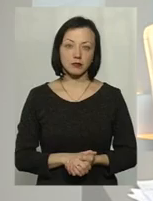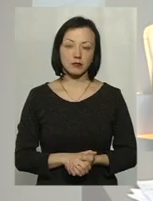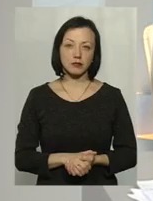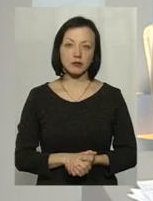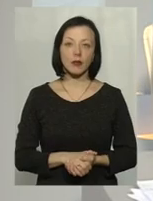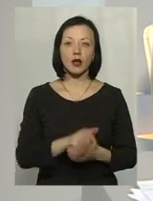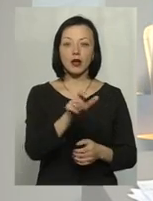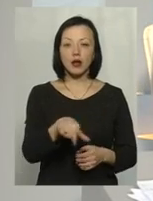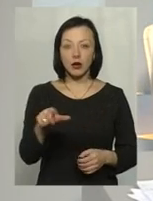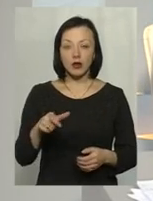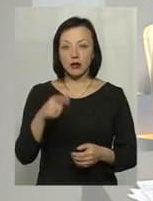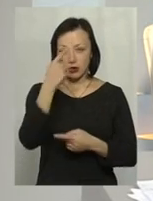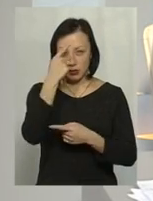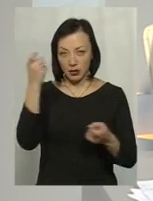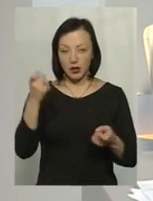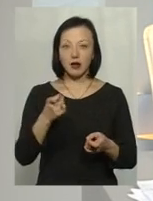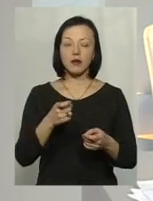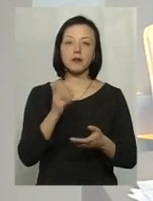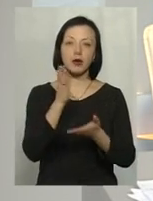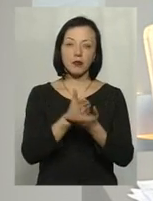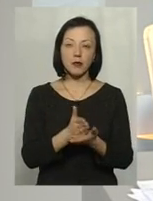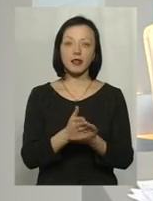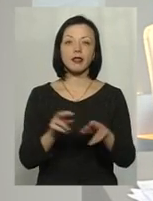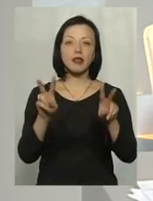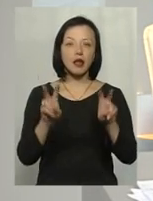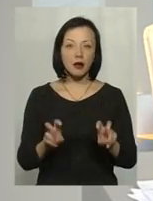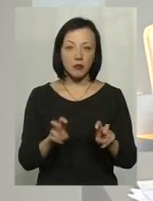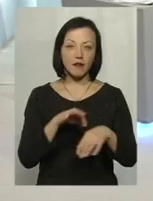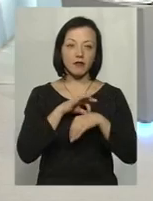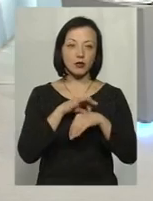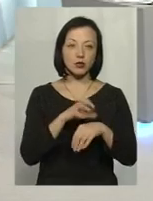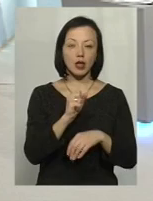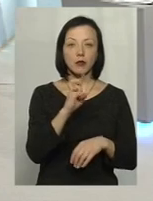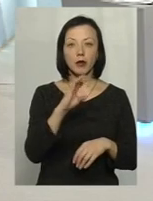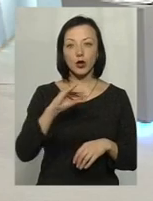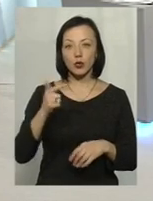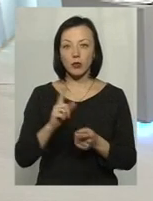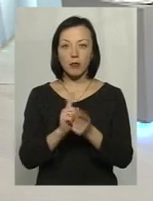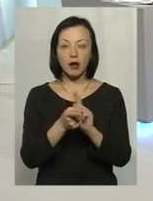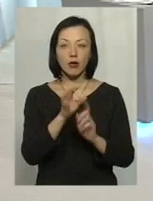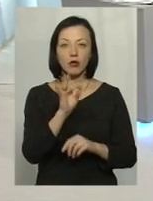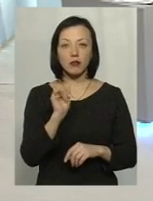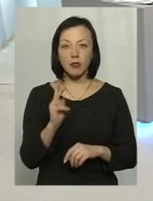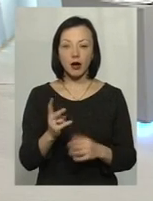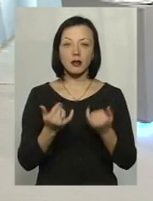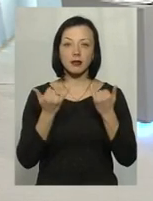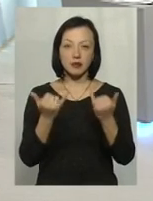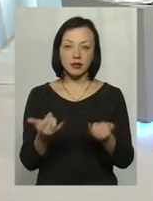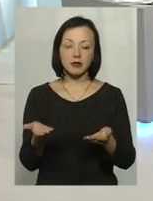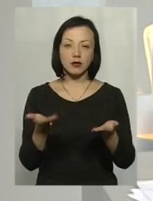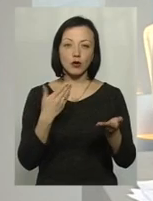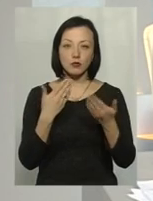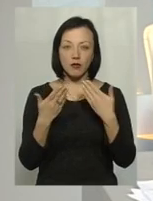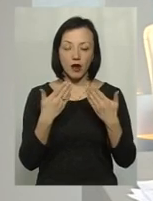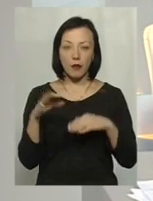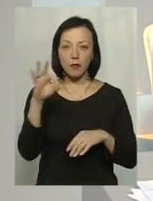Нагадую глядачам, в прямому ефірі тема. Я Анна Бендюх, переклад на жестову мову Ольга Рибак. І нині у цій студії із нашими гостями